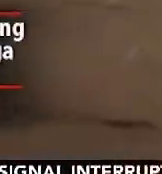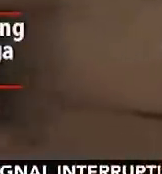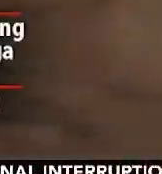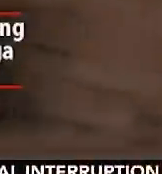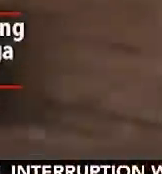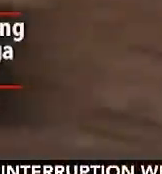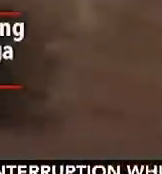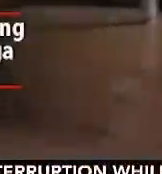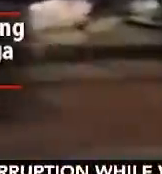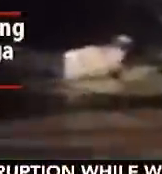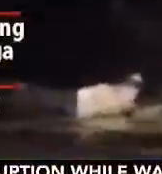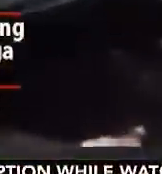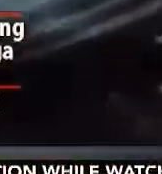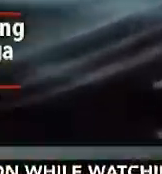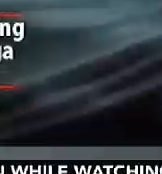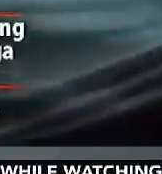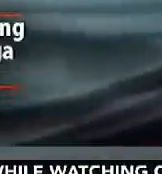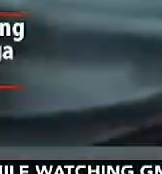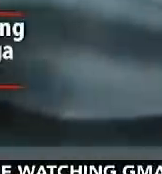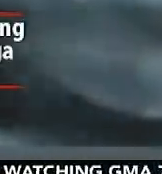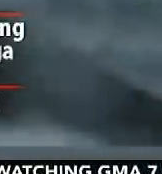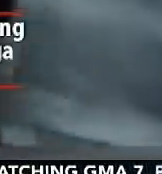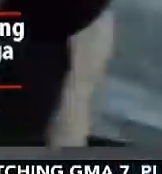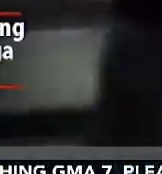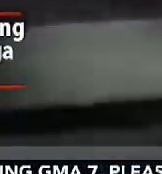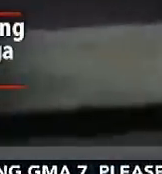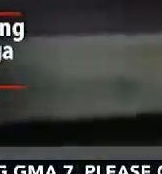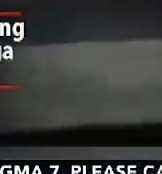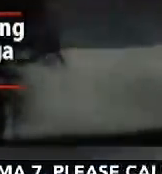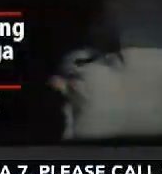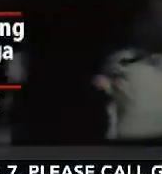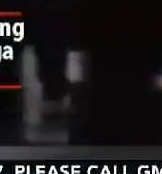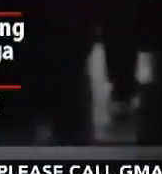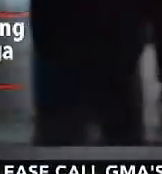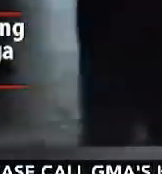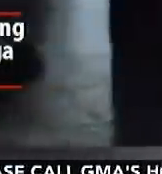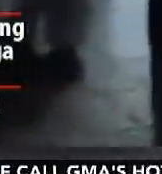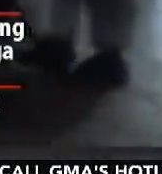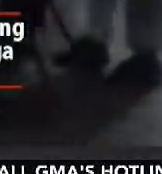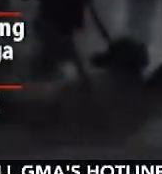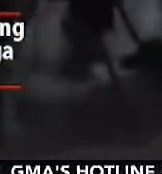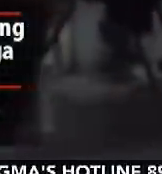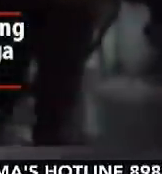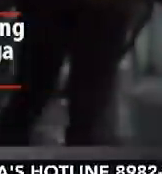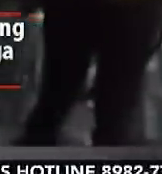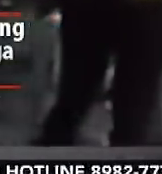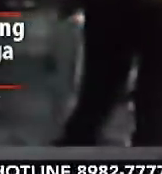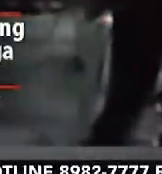kami. Merong nasa NCRPO, merong nasa SP